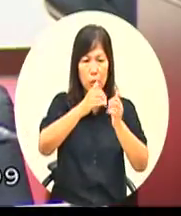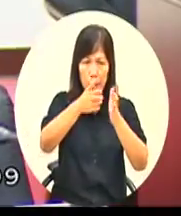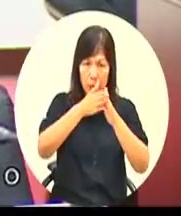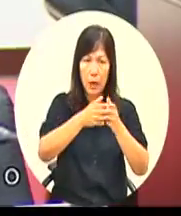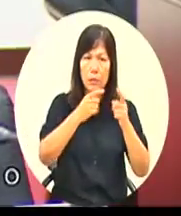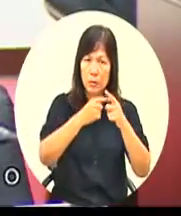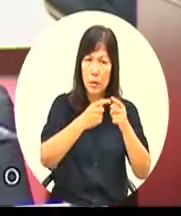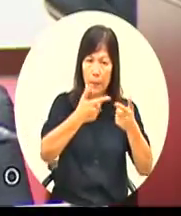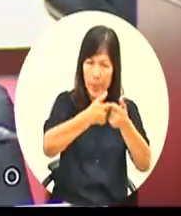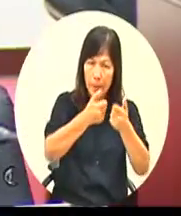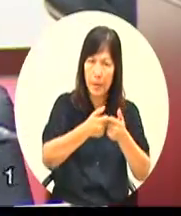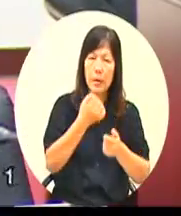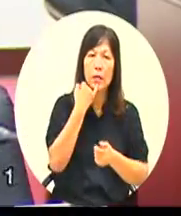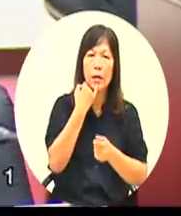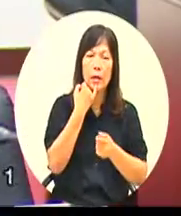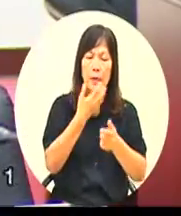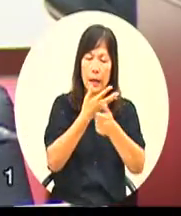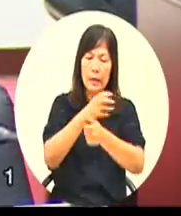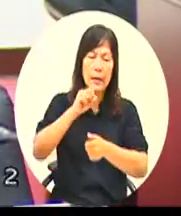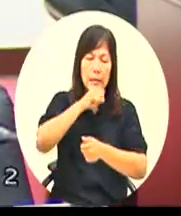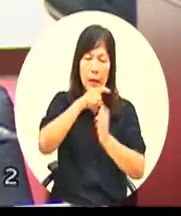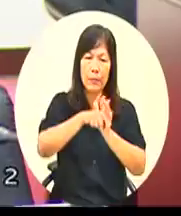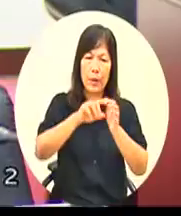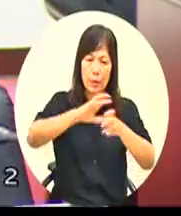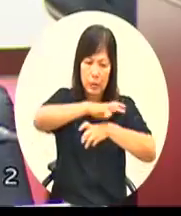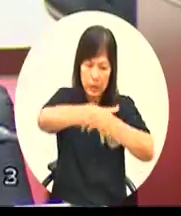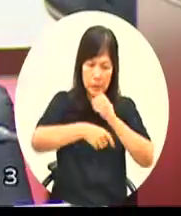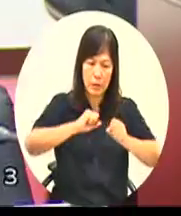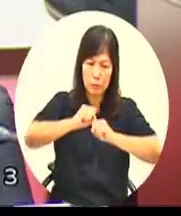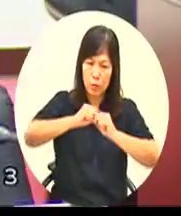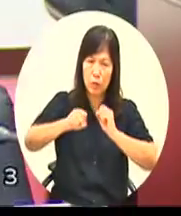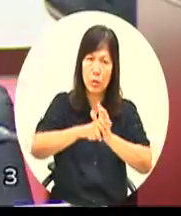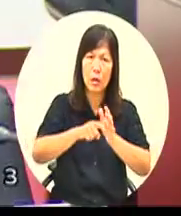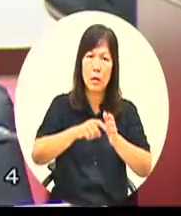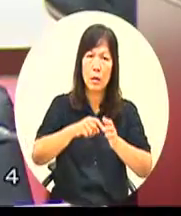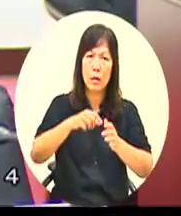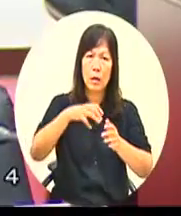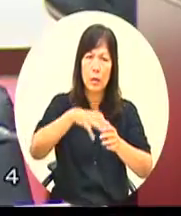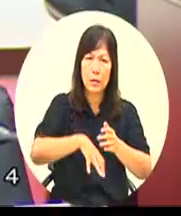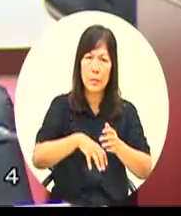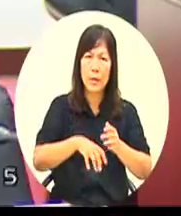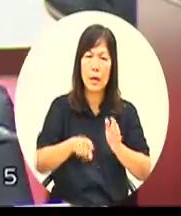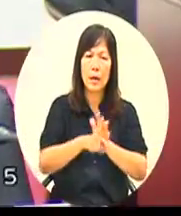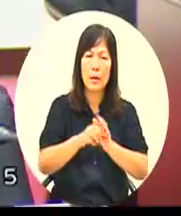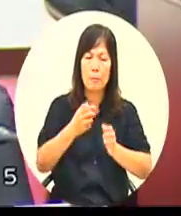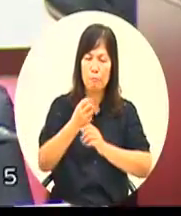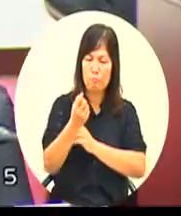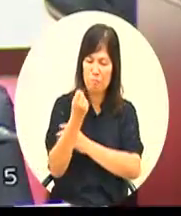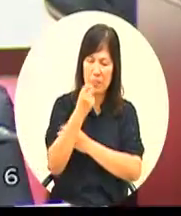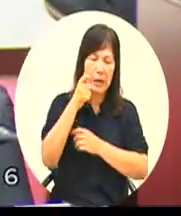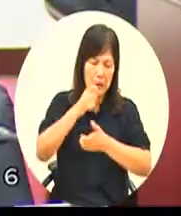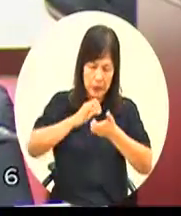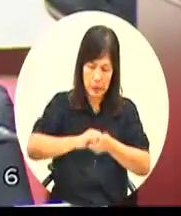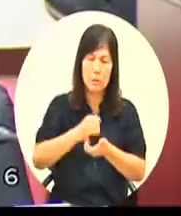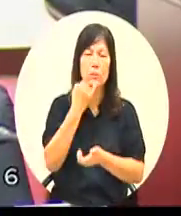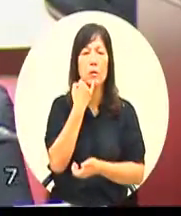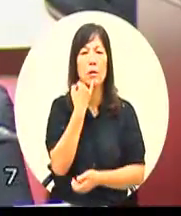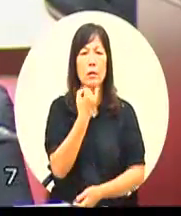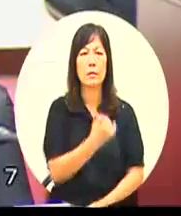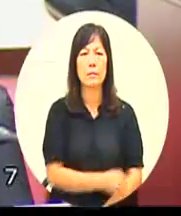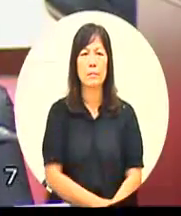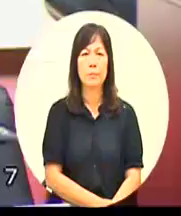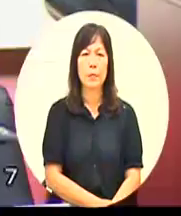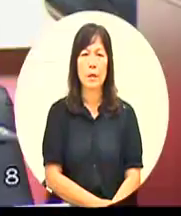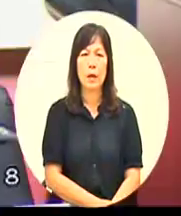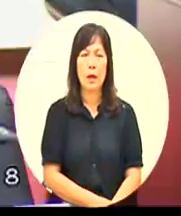人才，使台湾能在世界竞争的浪潮上啊，屹立不摇，就是说你一定